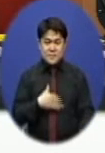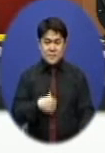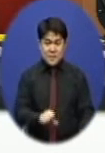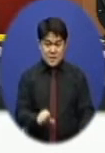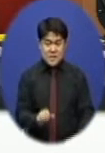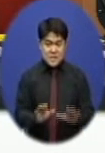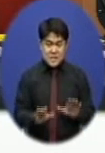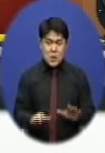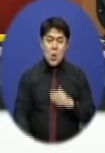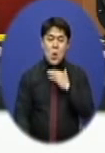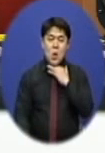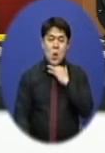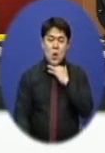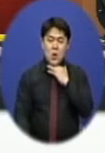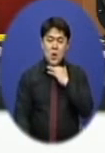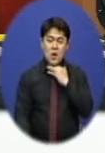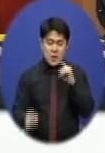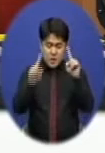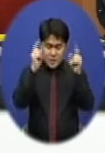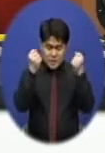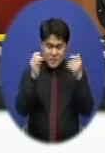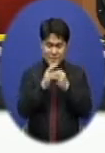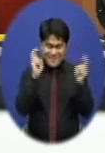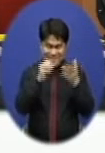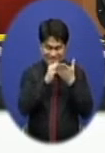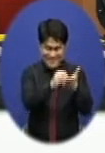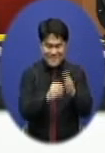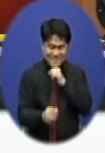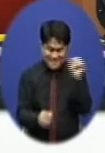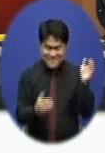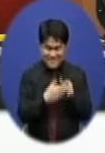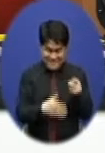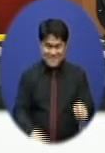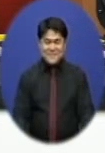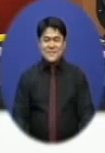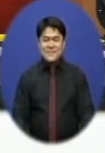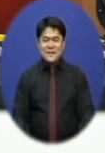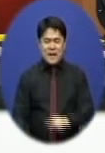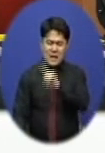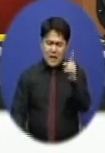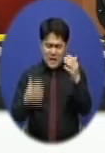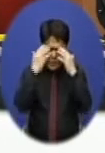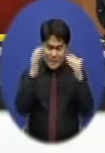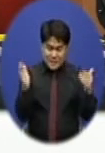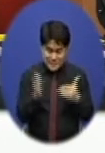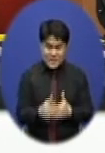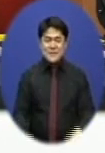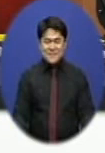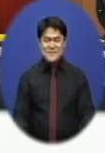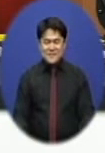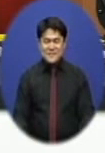아들은 지금 올해 대학교 올 봄에 졸업하고 지금 취직이 됐습니다. 예. 아유, 우리 아들은 다 고생은 끝나셨네요.